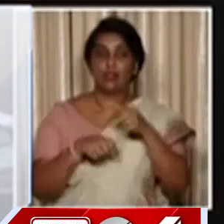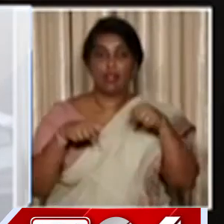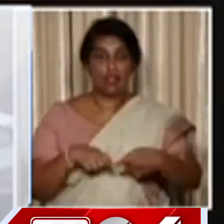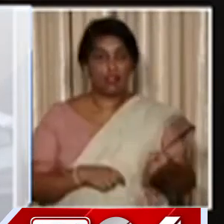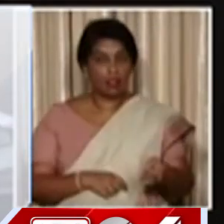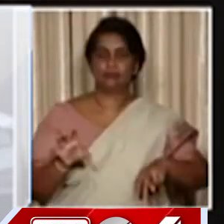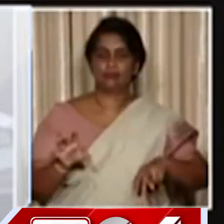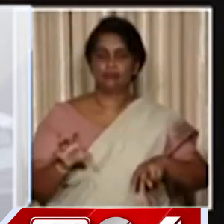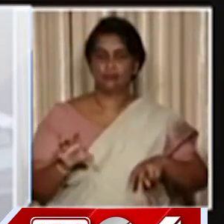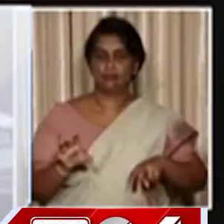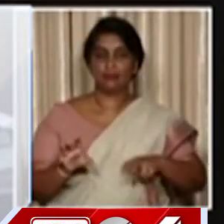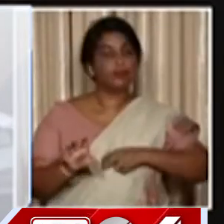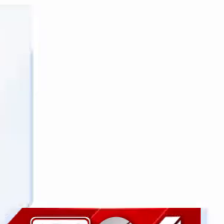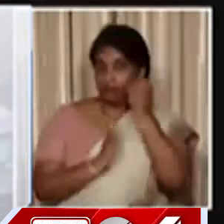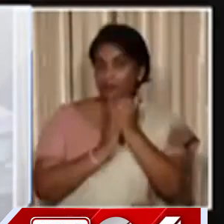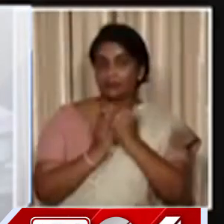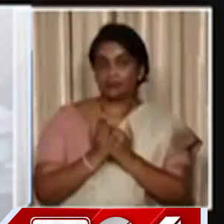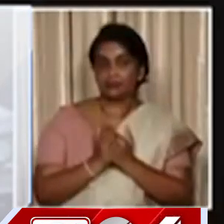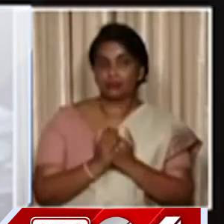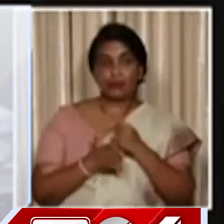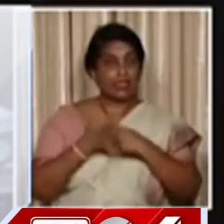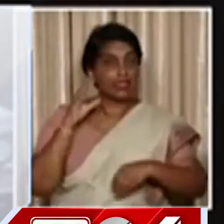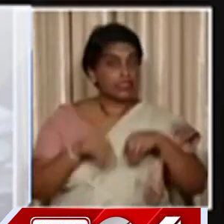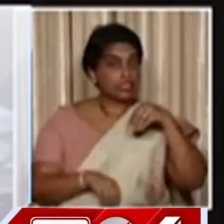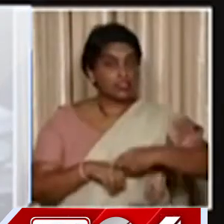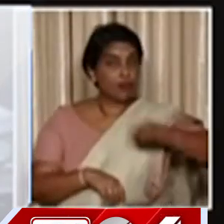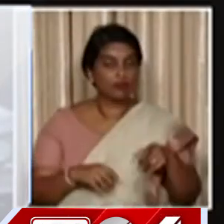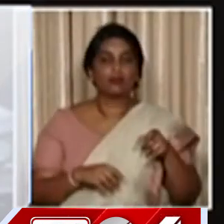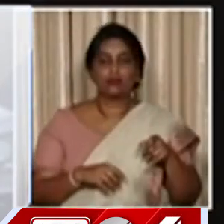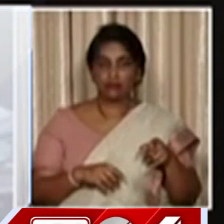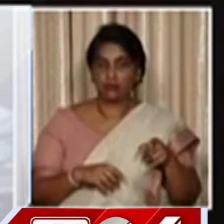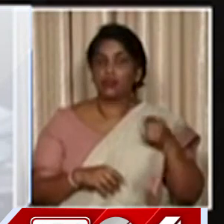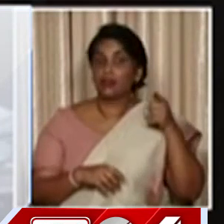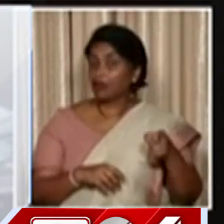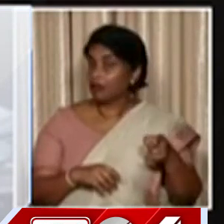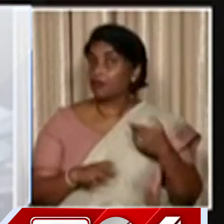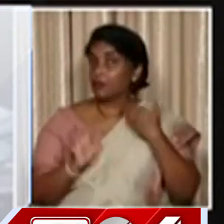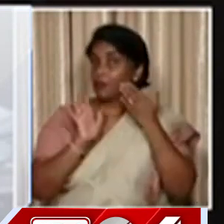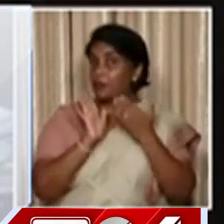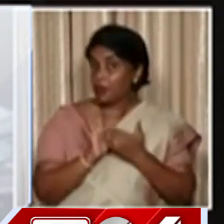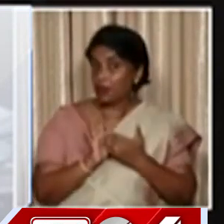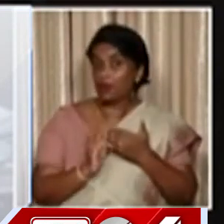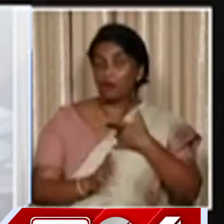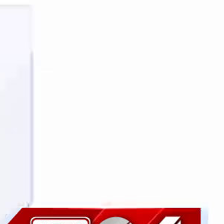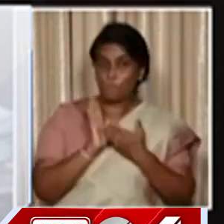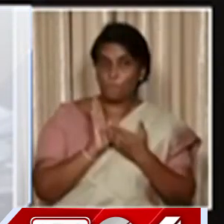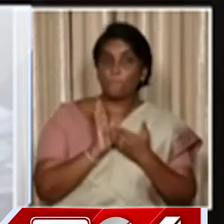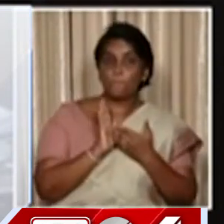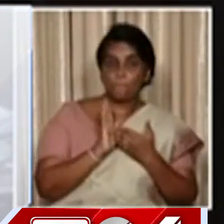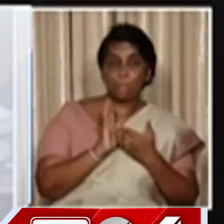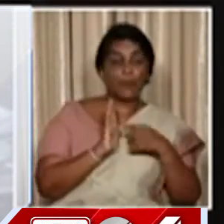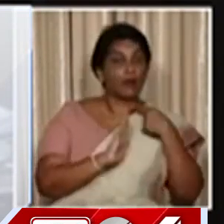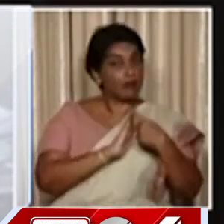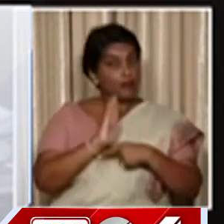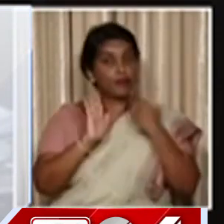දවසේ ඔබ ඉවත් වෙන්න ඉවත් විය යුතුයි අපි ඡන්දෙන් සම්මත කිරීම තුලින් ඒකෙන් අපි පෙන්වන්නේ අපේ හඬ අවදි කිරීම රටට